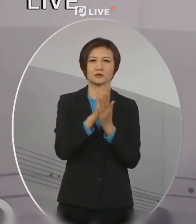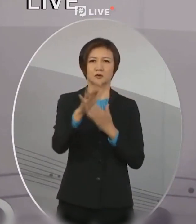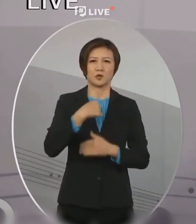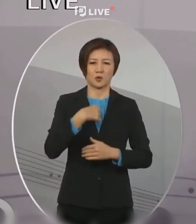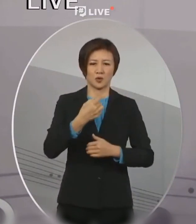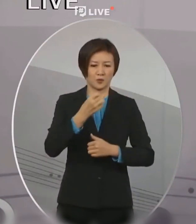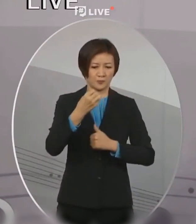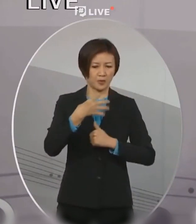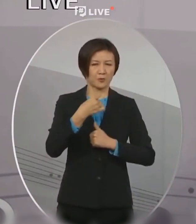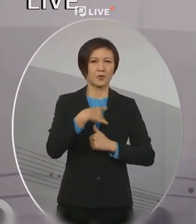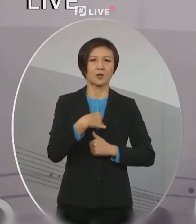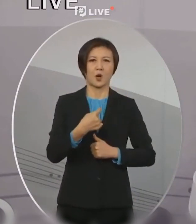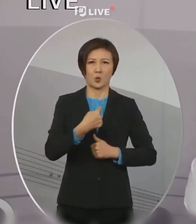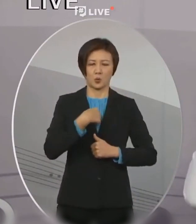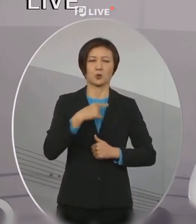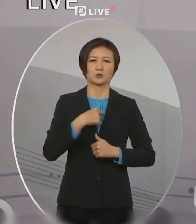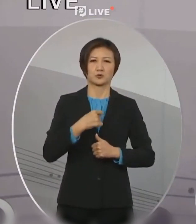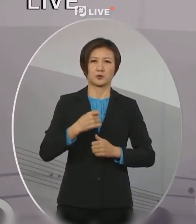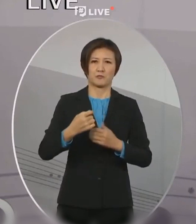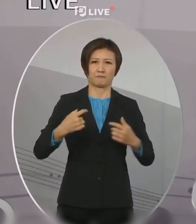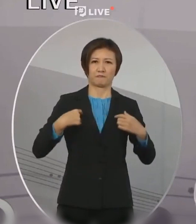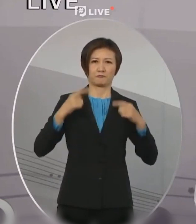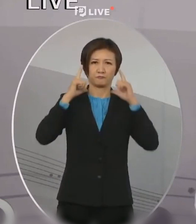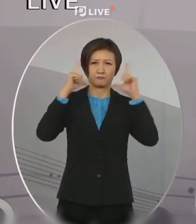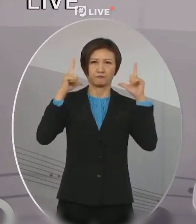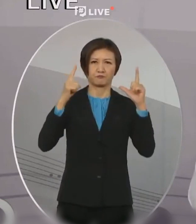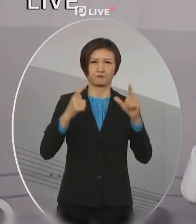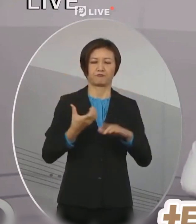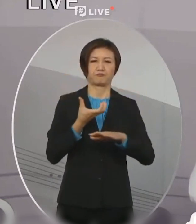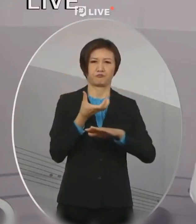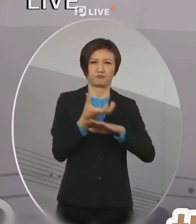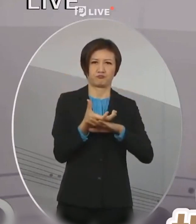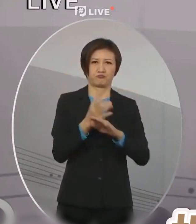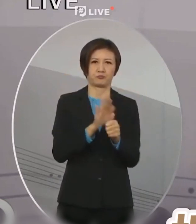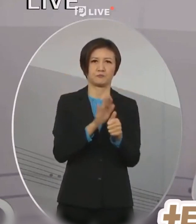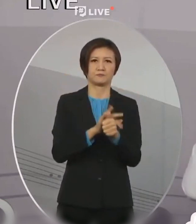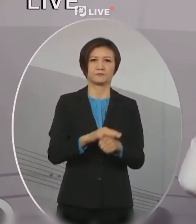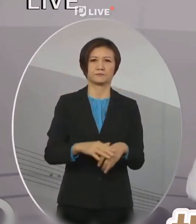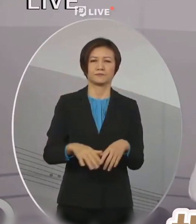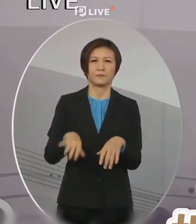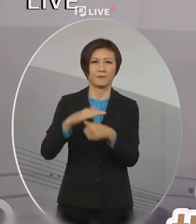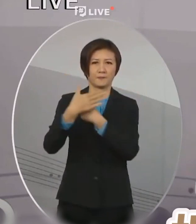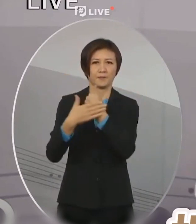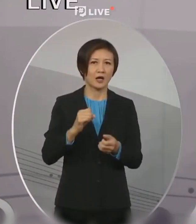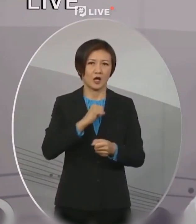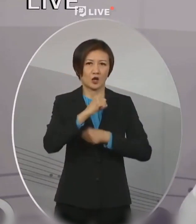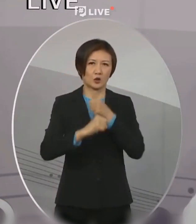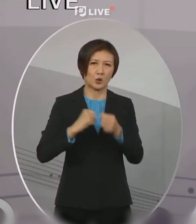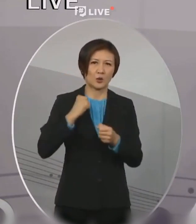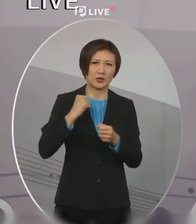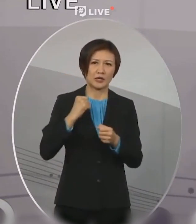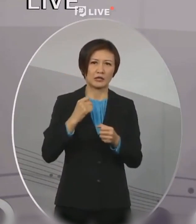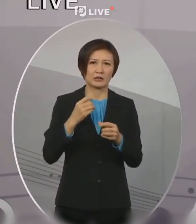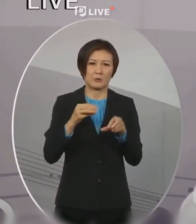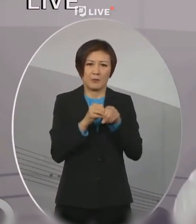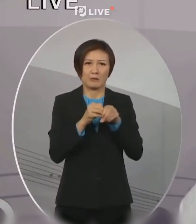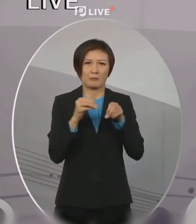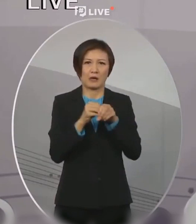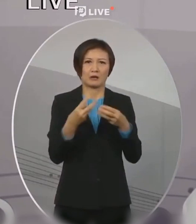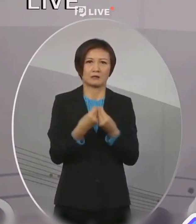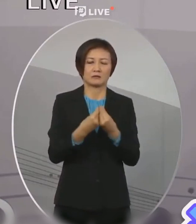说，我就是这个捍卫战士，我必须要为台北怎么样，捍卫台北，然后捍卫健康。我要跟大家分